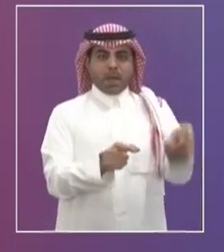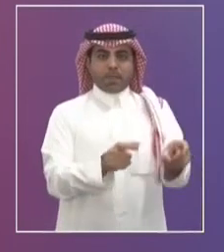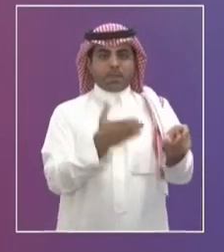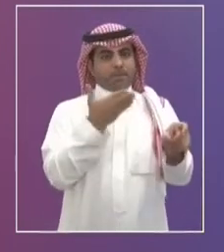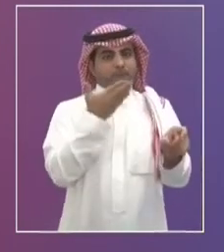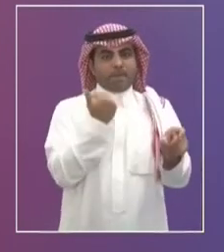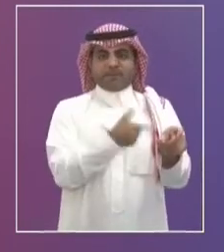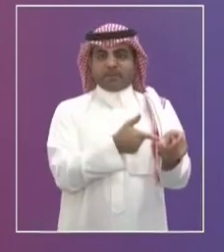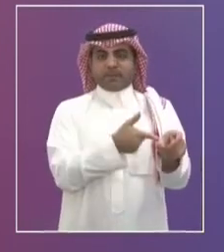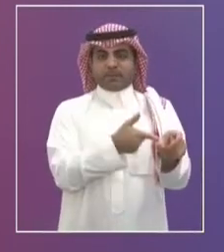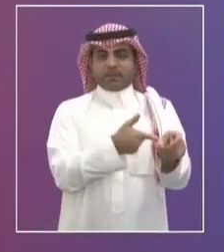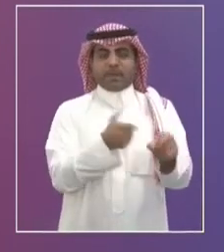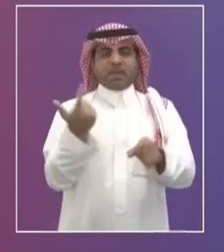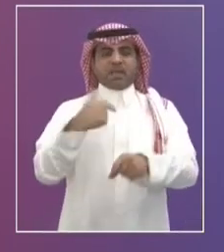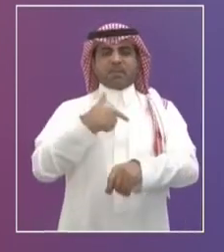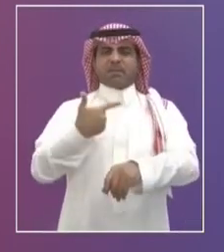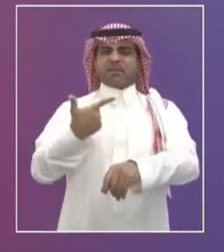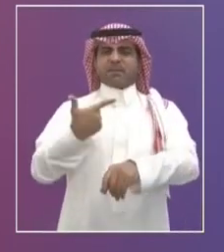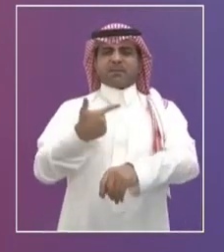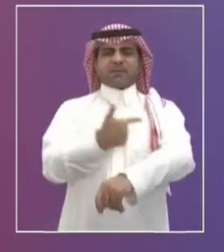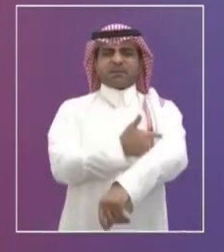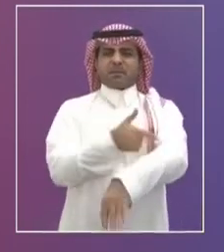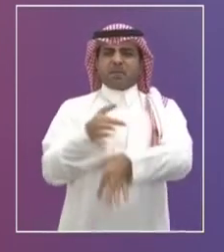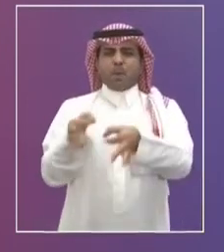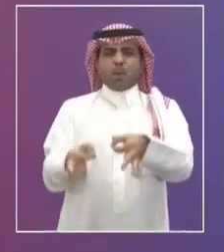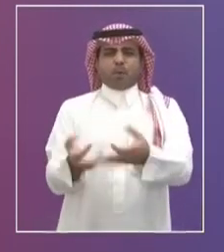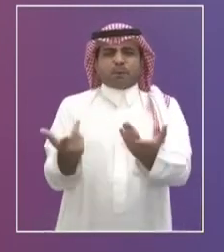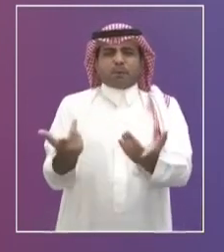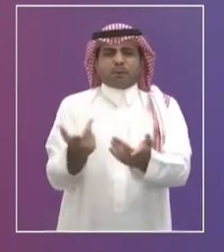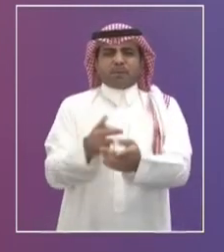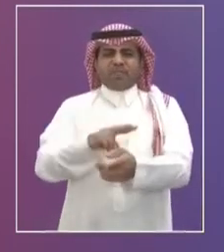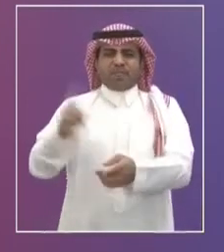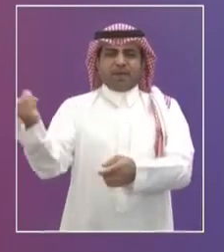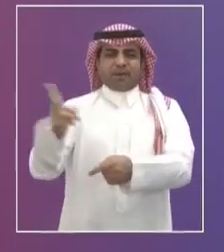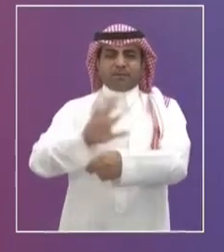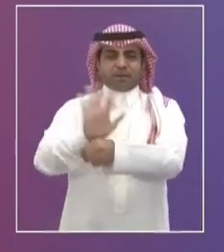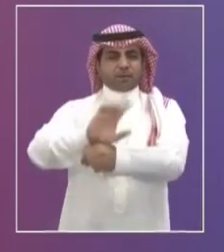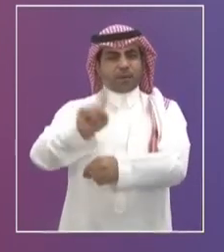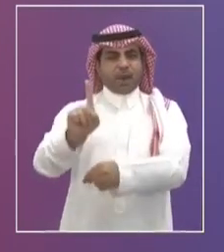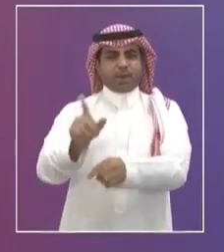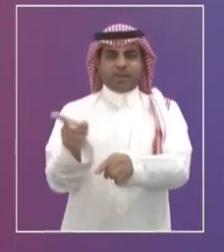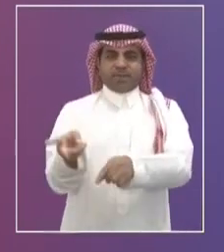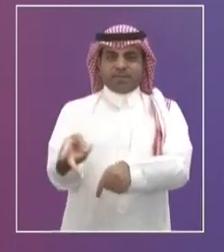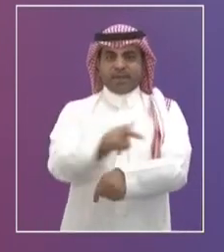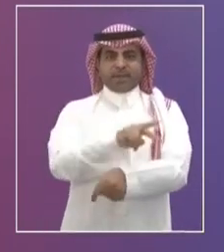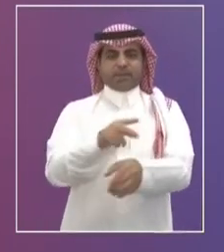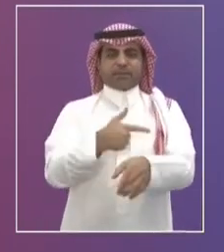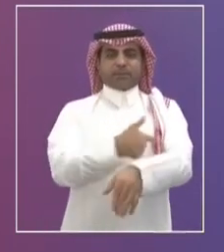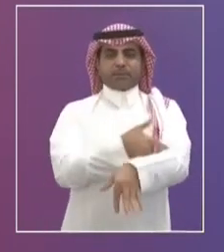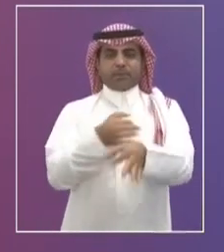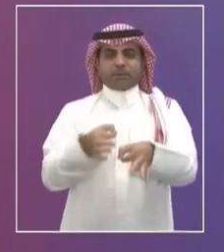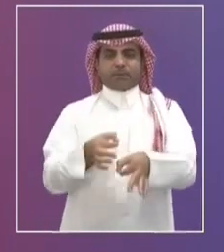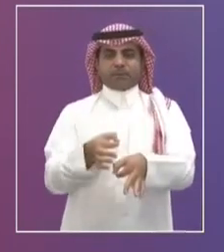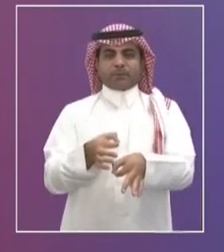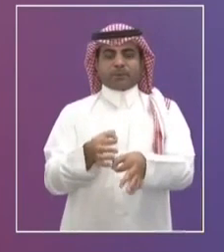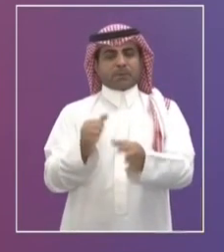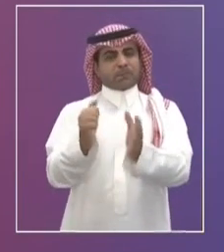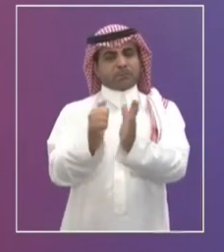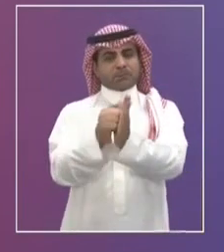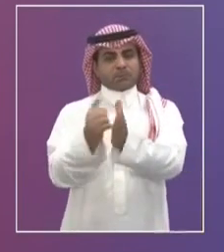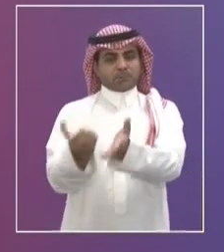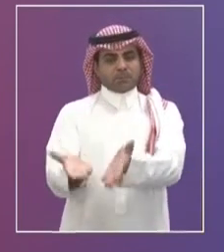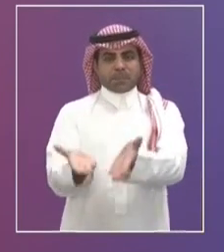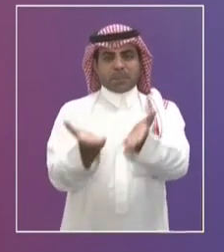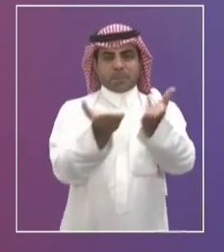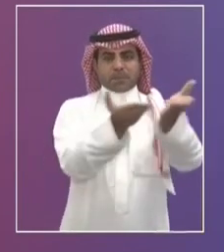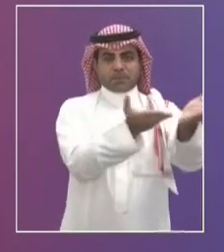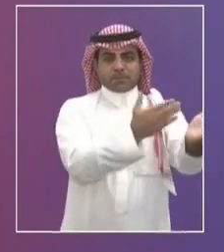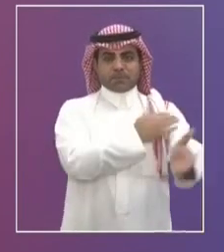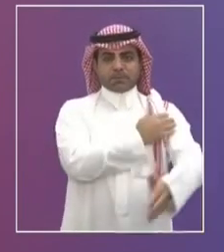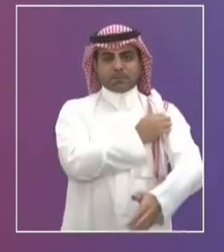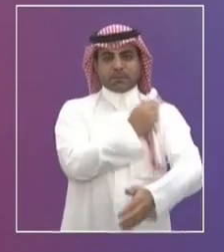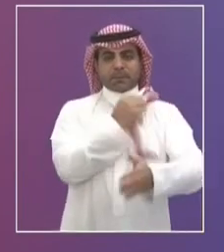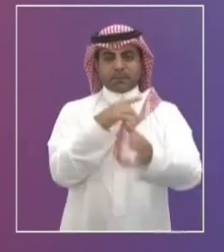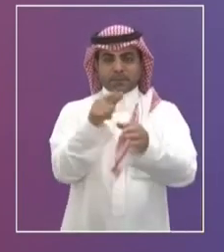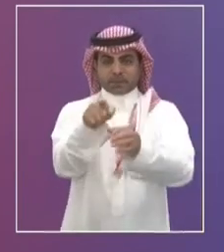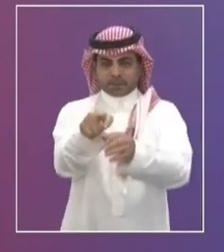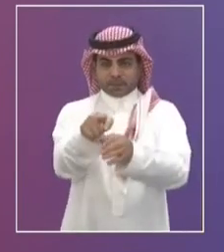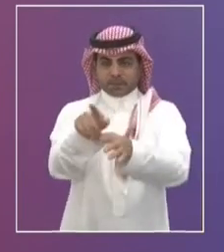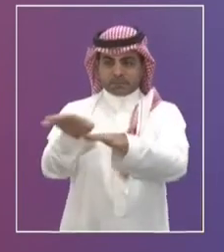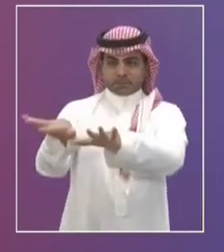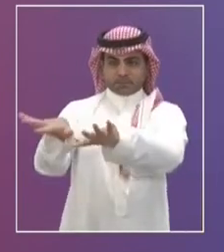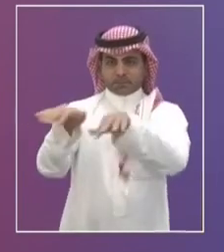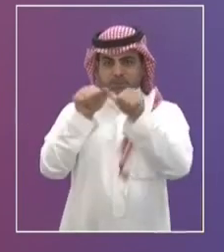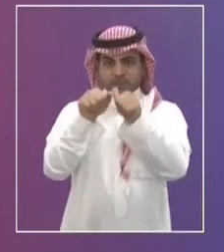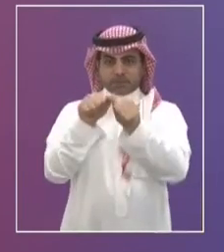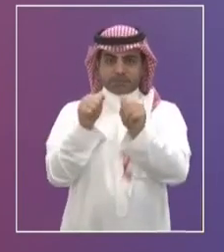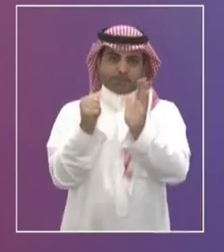عملية جراحية أو نحو ذلك، تلقى علاجه وتم خروجه بقرار طبي إلى المنزل، هل يلزمه العزل بعد خروجه